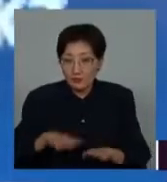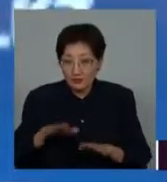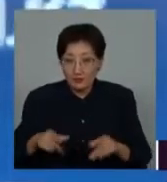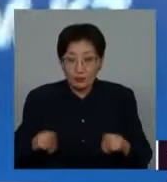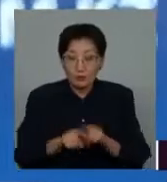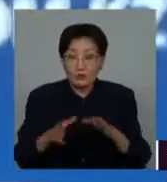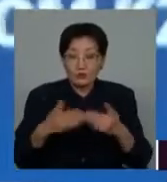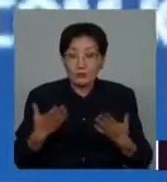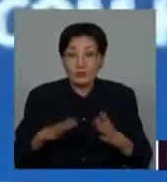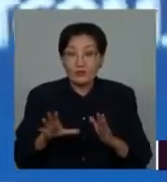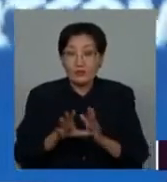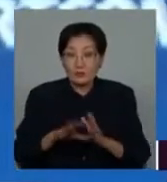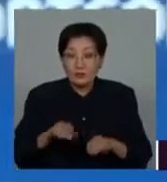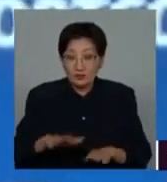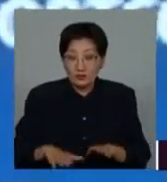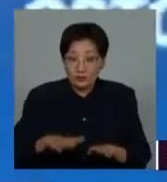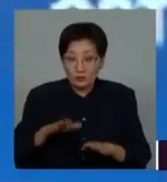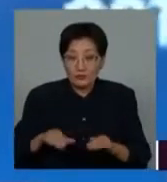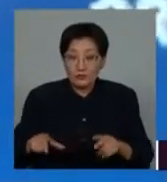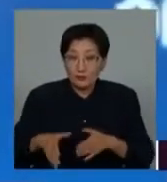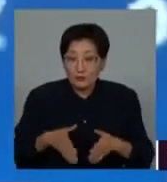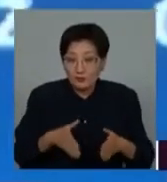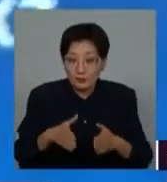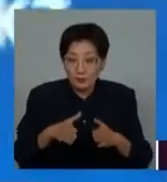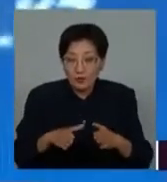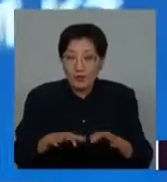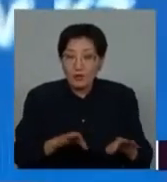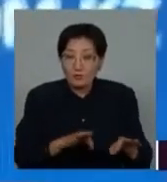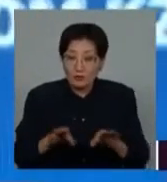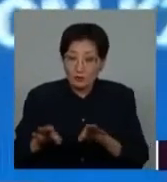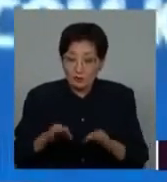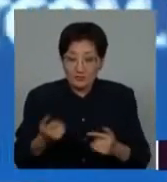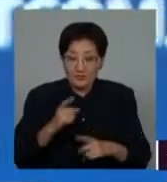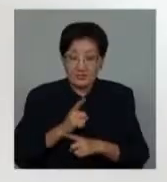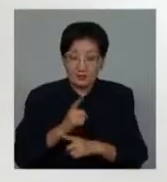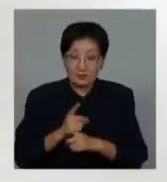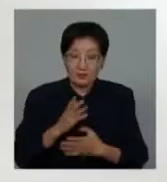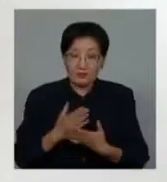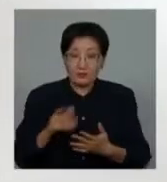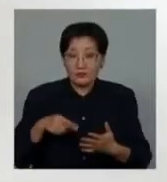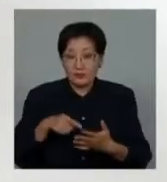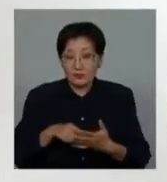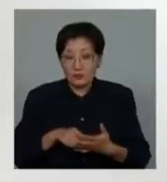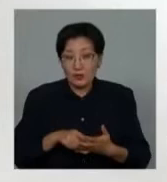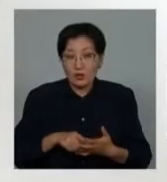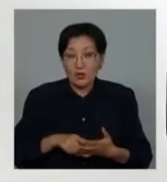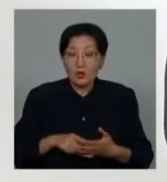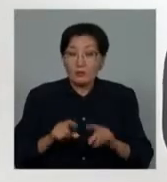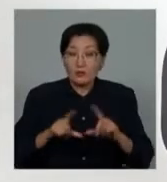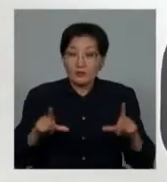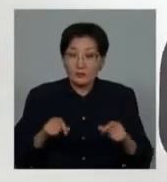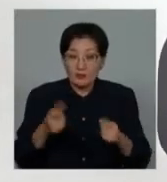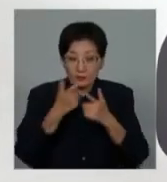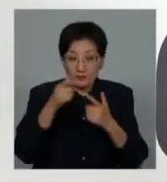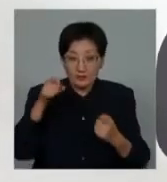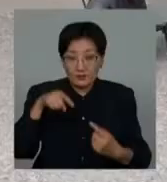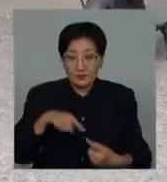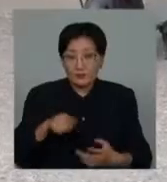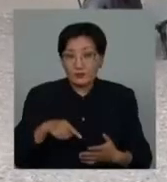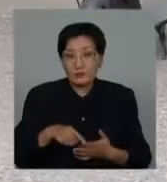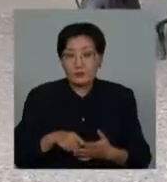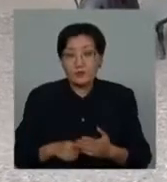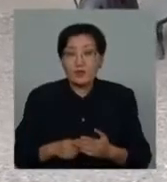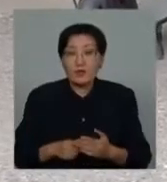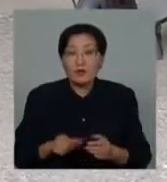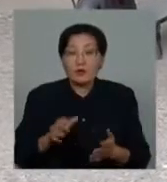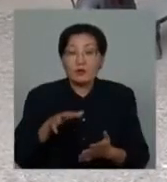жоқ. Бүгінгі күні электросамокаттарға жолдар мен трассаларда жүруге үзілді-кесілді тыйым салынады. Қалалық мобильділік басқармасының мәліметінше қалада